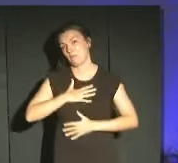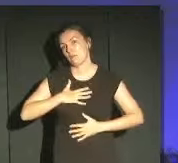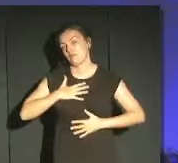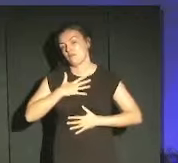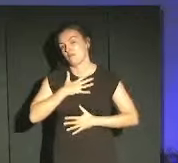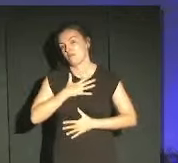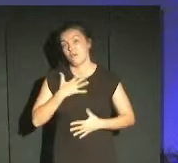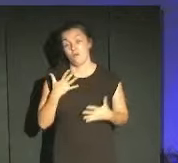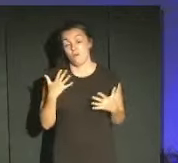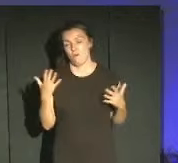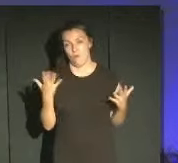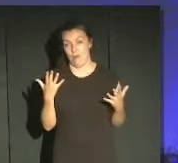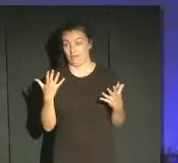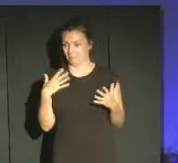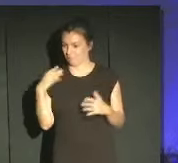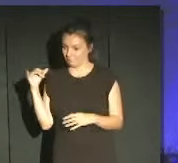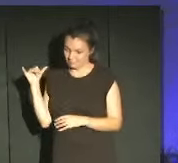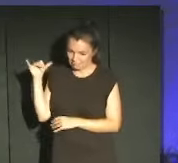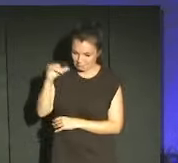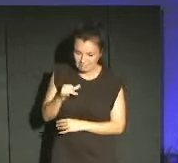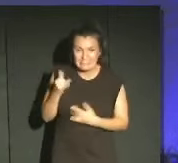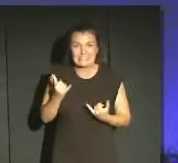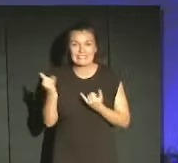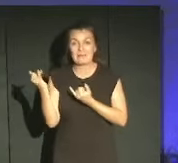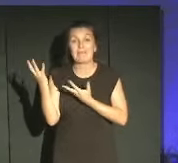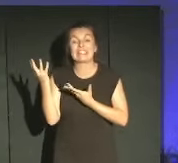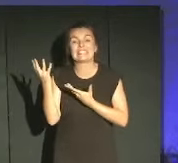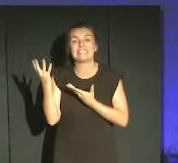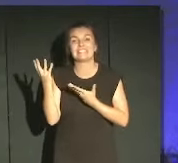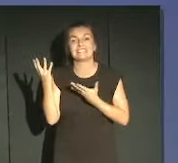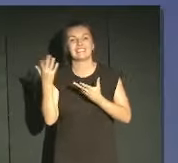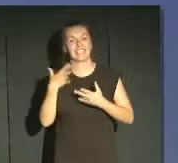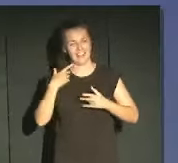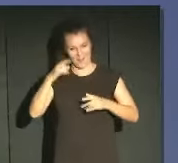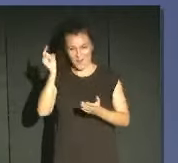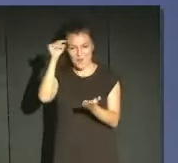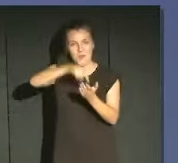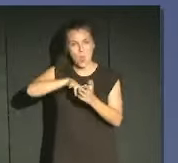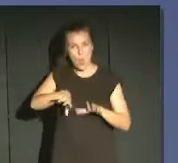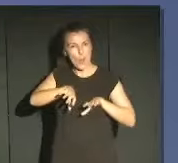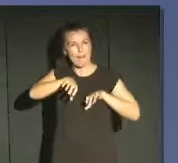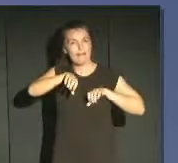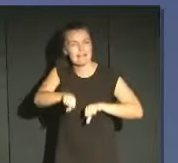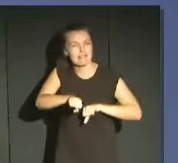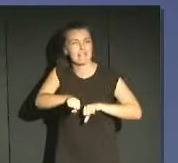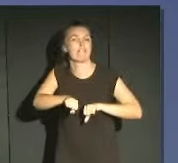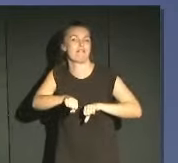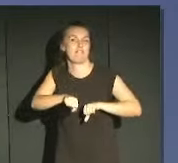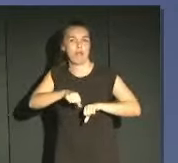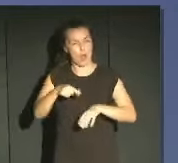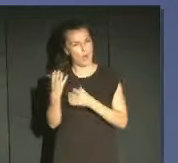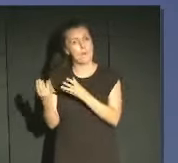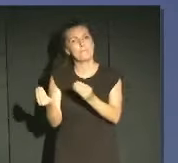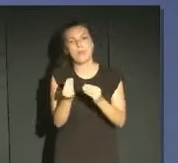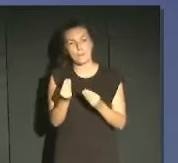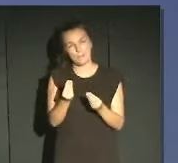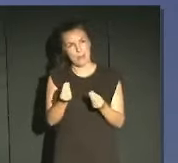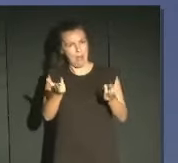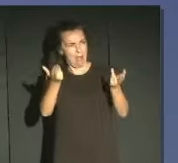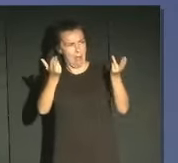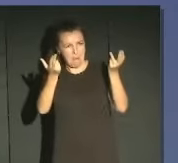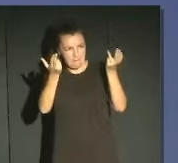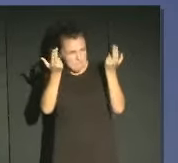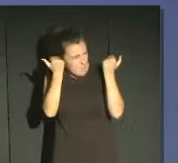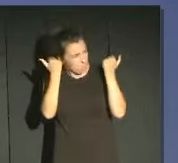j'ai à être en Martinique ici dans la terre de résistance là où le peuple martiniqué refuse de courber les